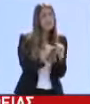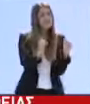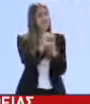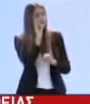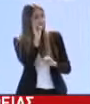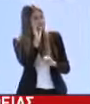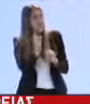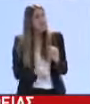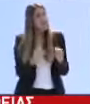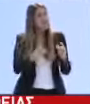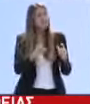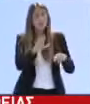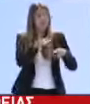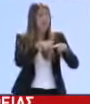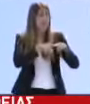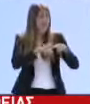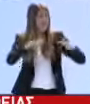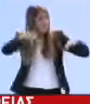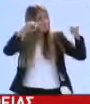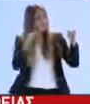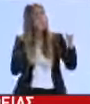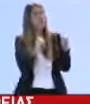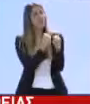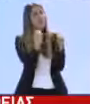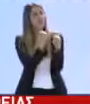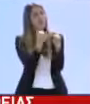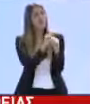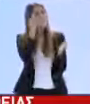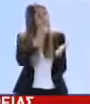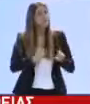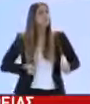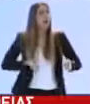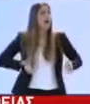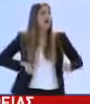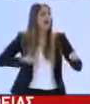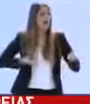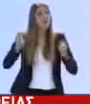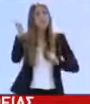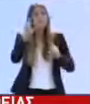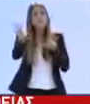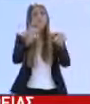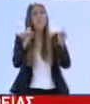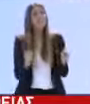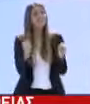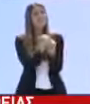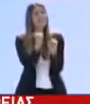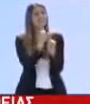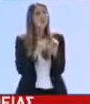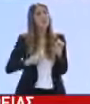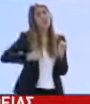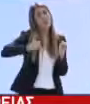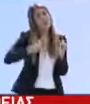Ελλάδα να αρχίσει και πάλι να δουλεύει, να αρχίσει και πάλι να παράγει, να δημιουργήσουμε θέσεις εργασίας κυρίως για τα νέα